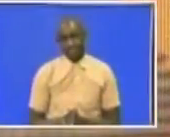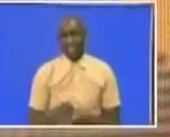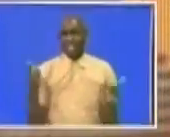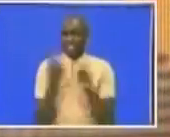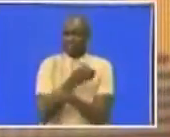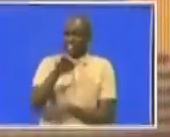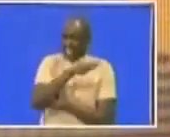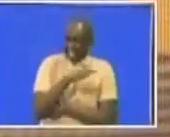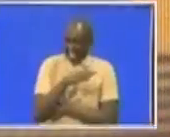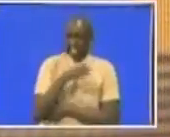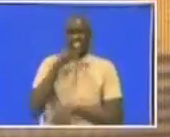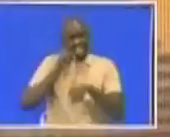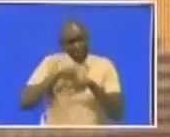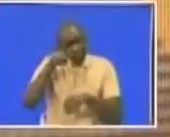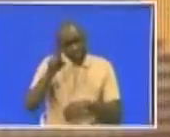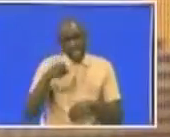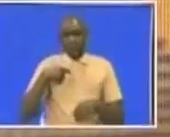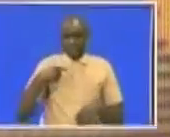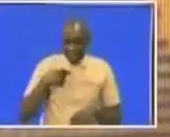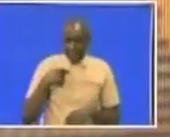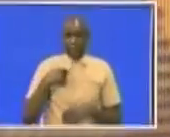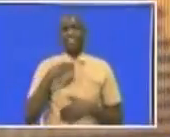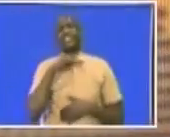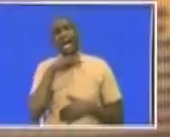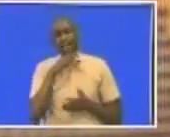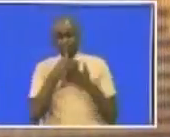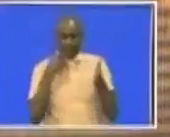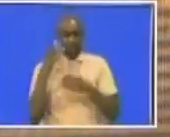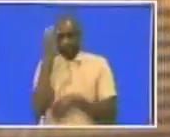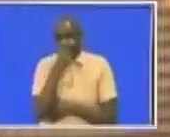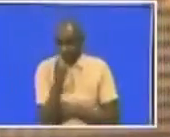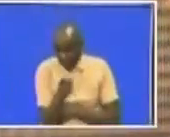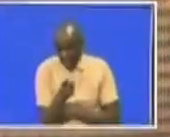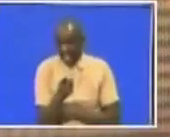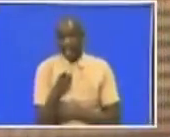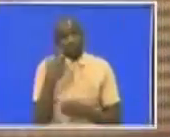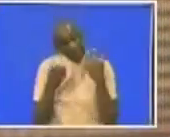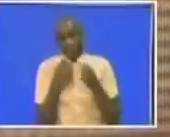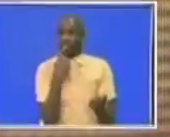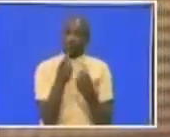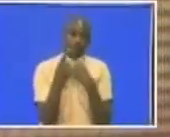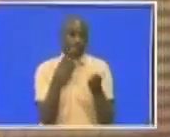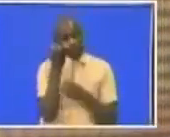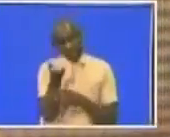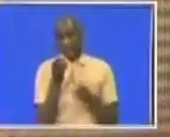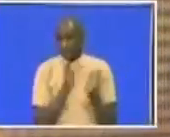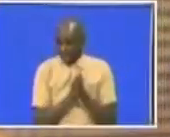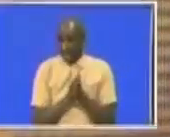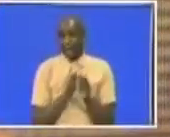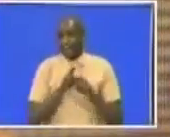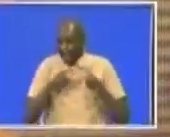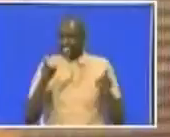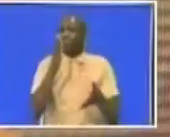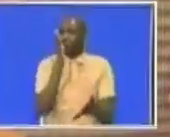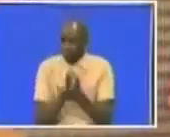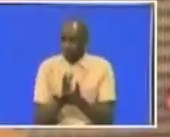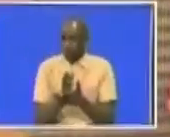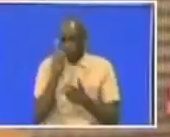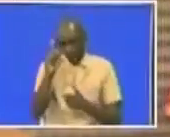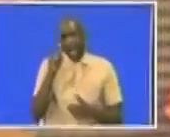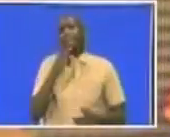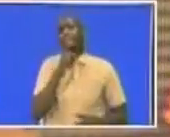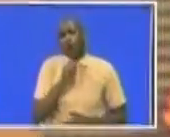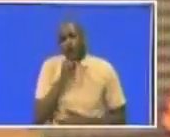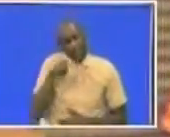Kwingineko, msemo wa hujafa haujaumbika huenda kuwa rahisi kusema kuliko kusadiki. Lakini kwake kijana